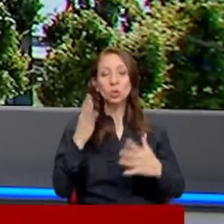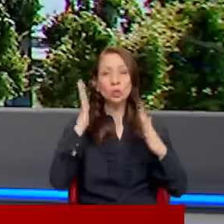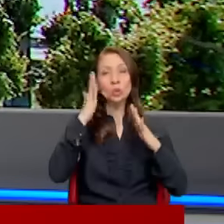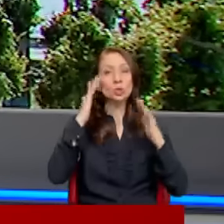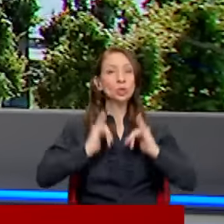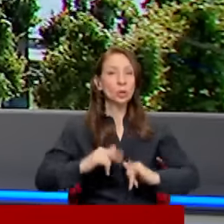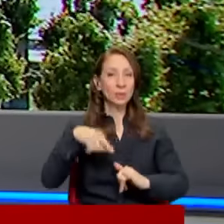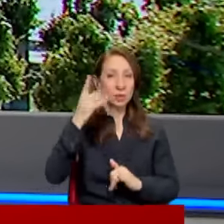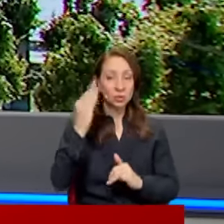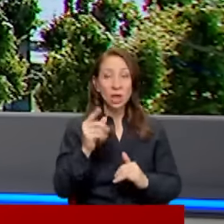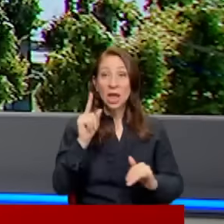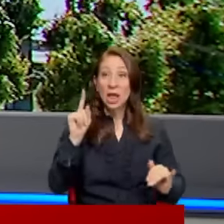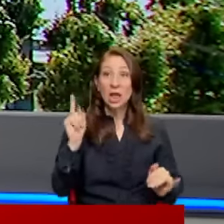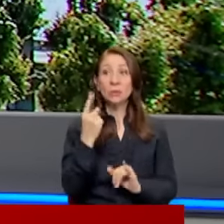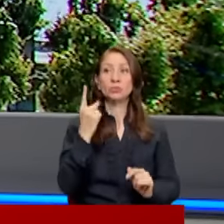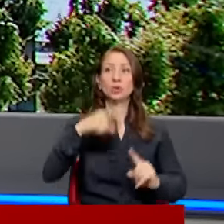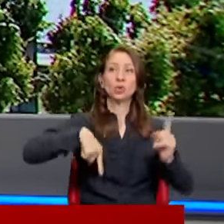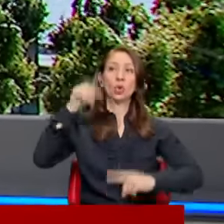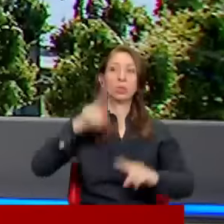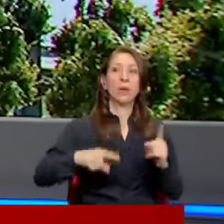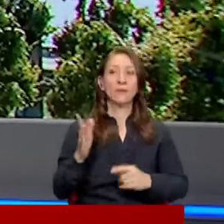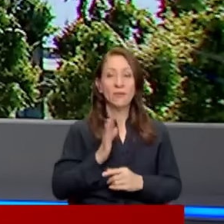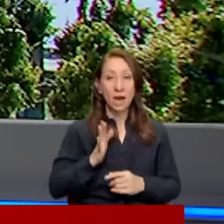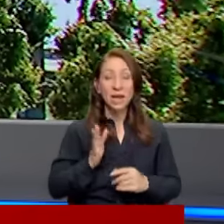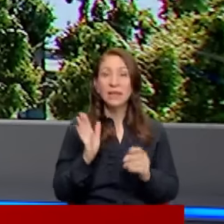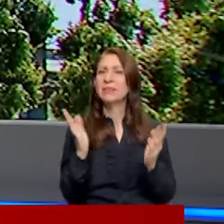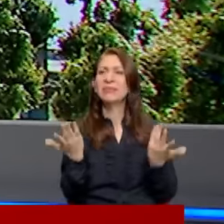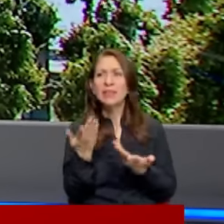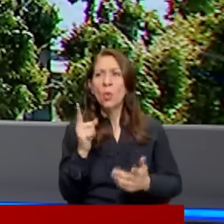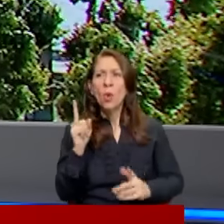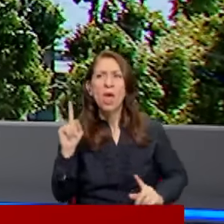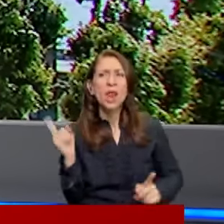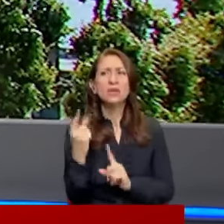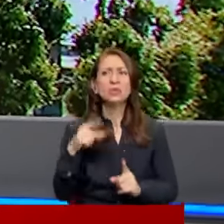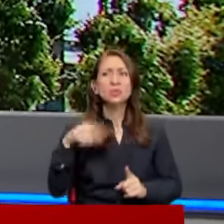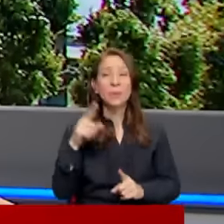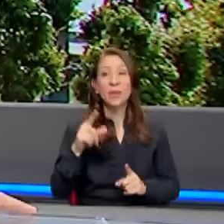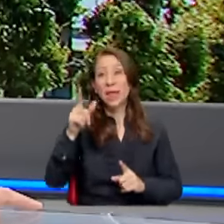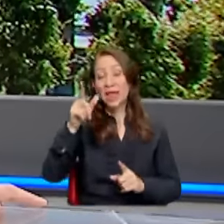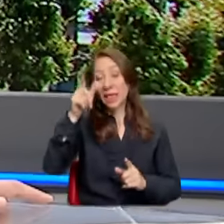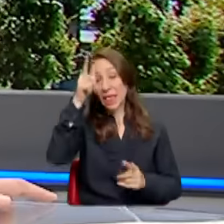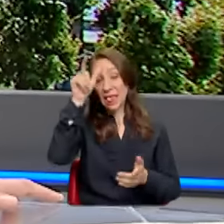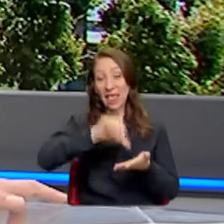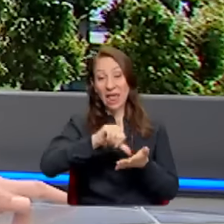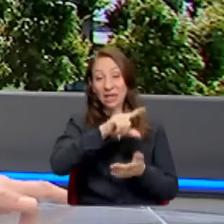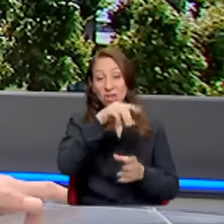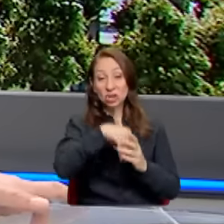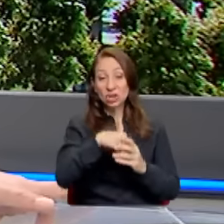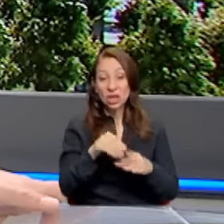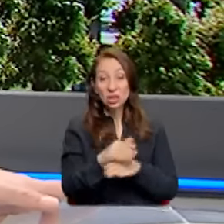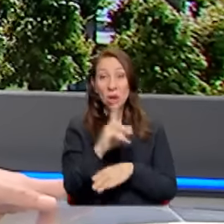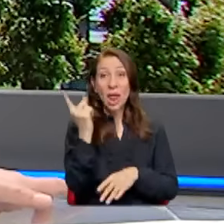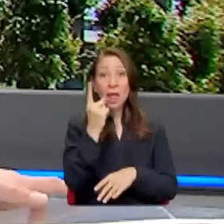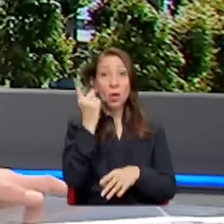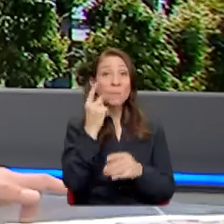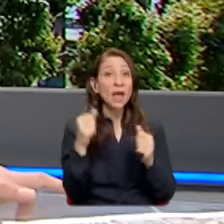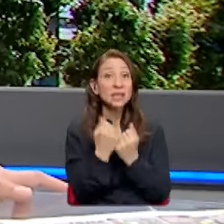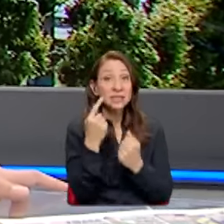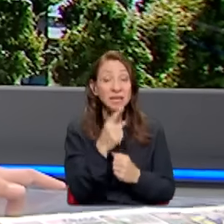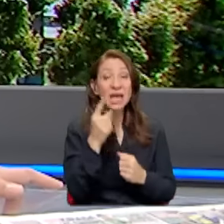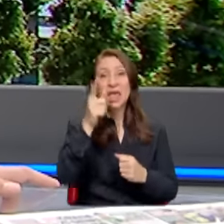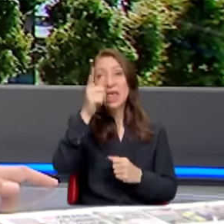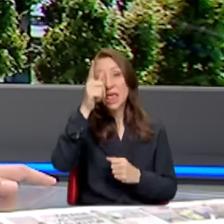olsun Sarsıcı bir gündemle karşınızdayız Nedir o sar Gündem İran için kuşkusuz yaşanan o helikopter kazası